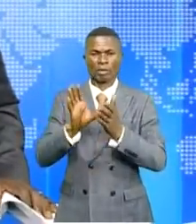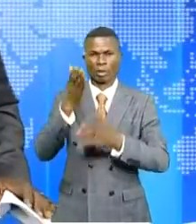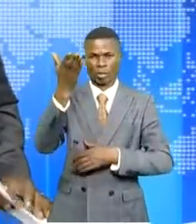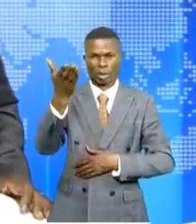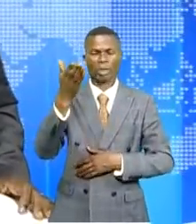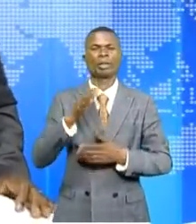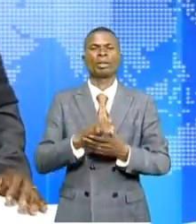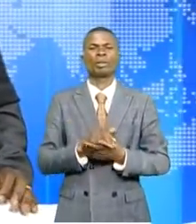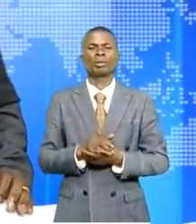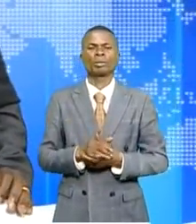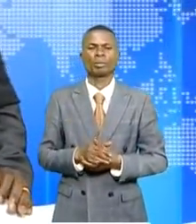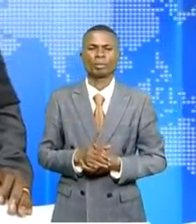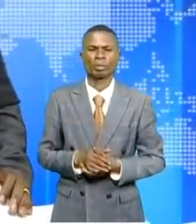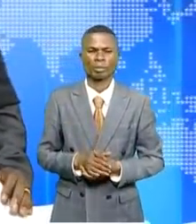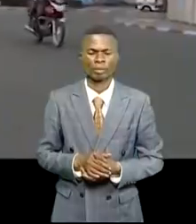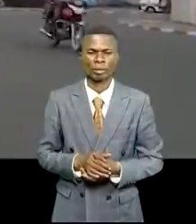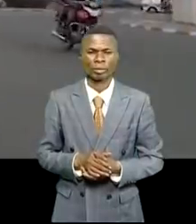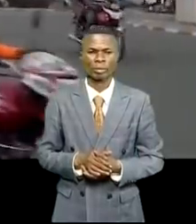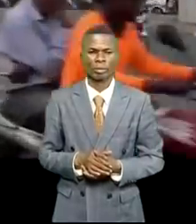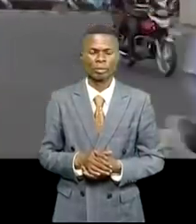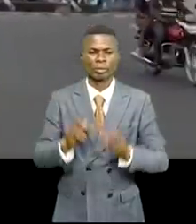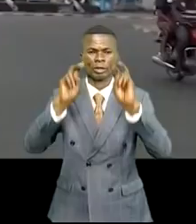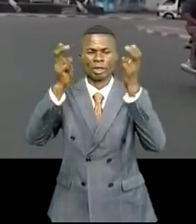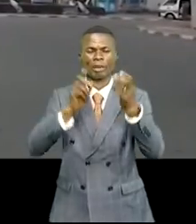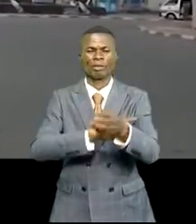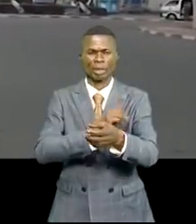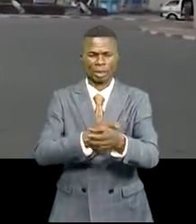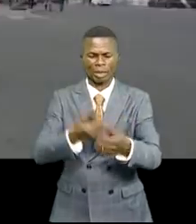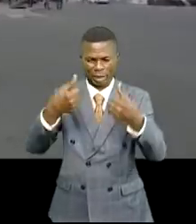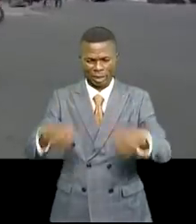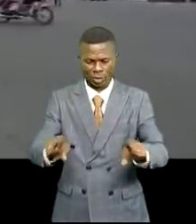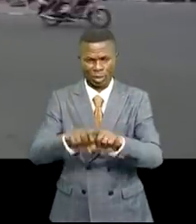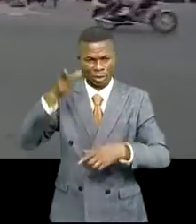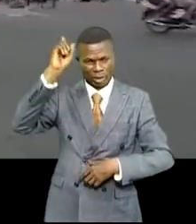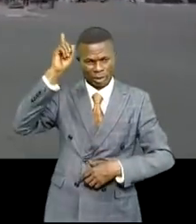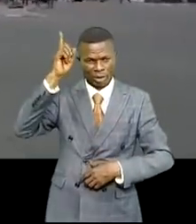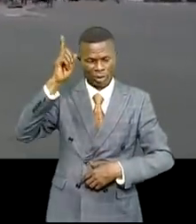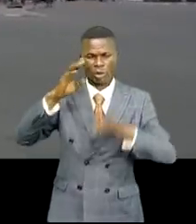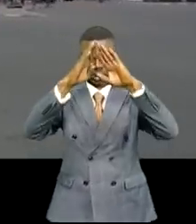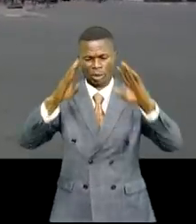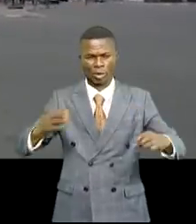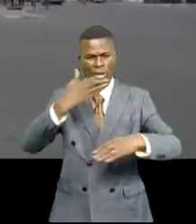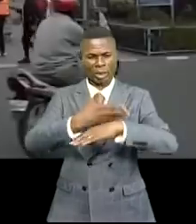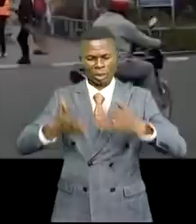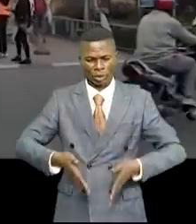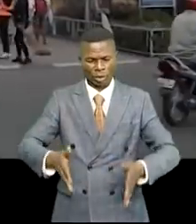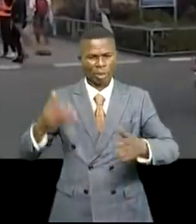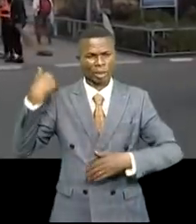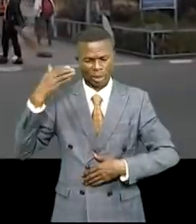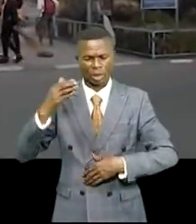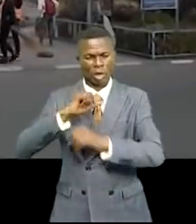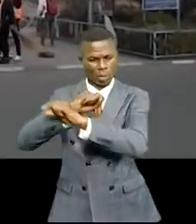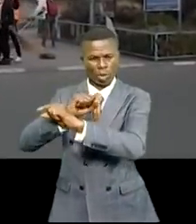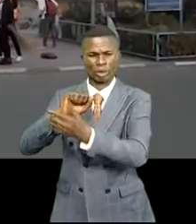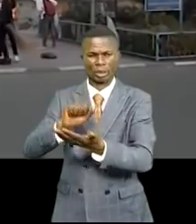passe. La ville de Goma doit garder son éclat et ses infrastructures et édifices publics doivent être